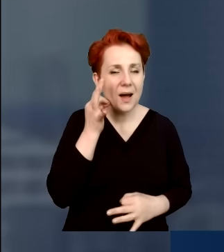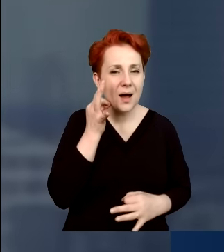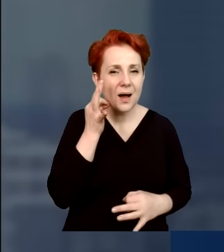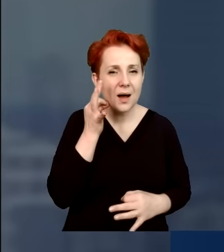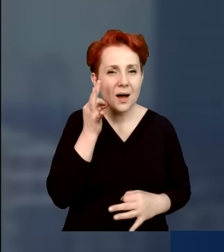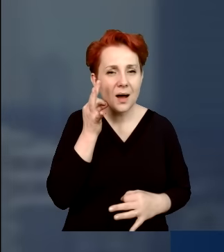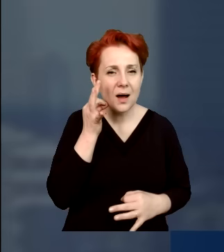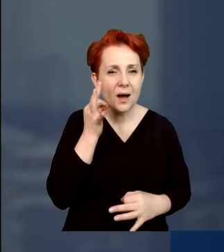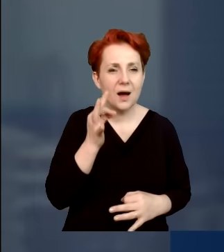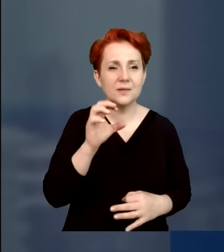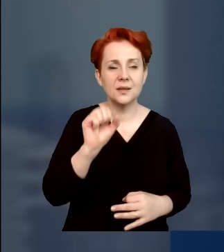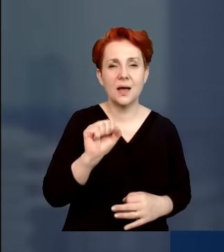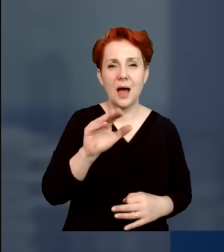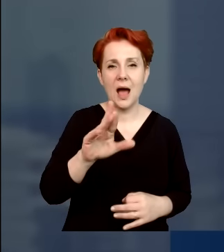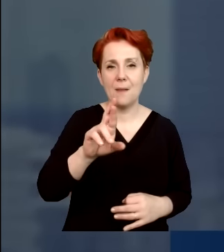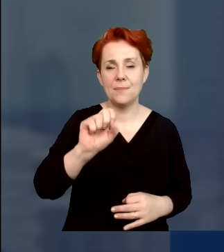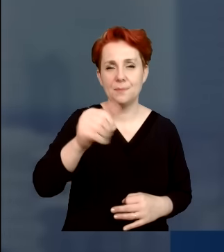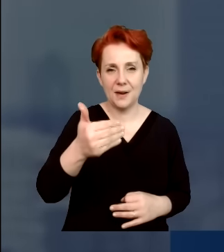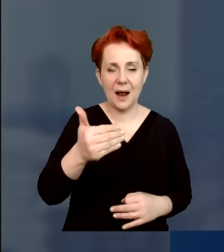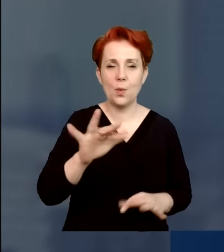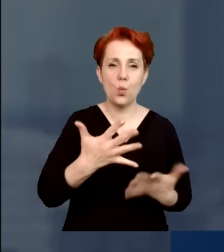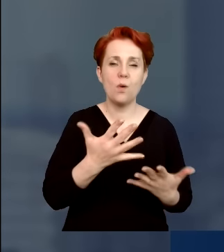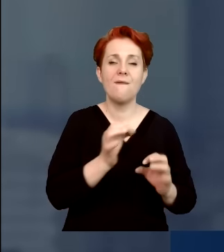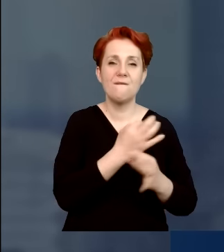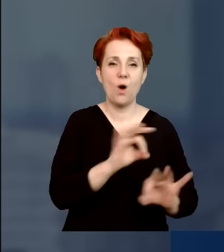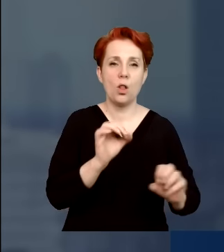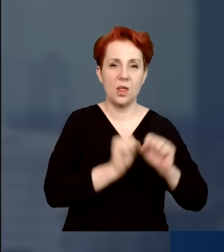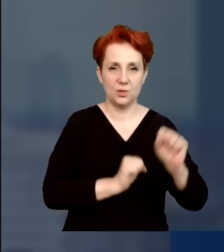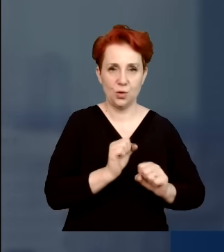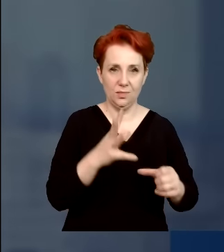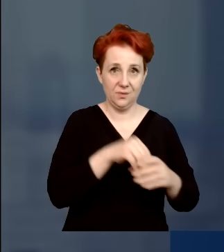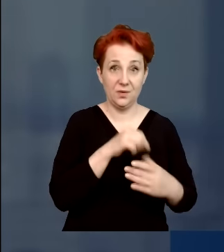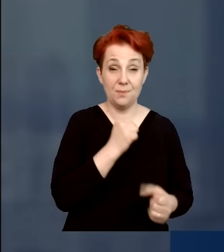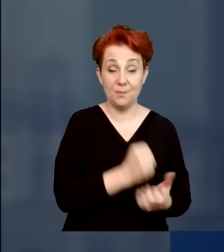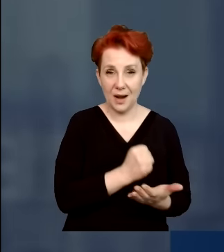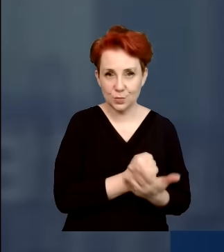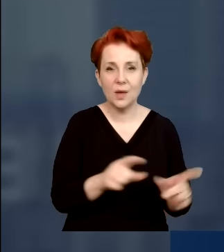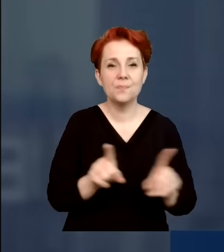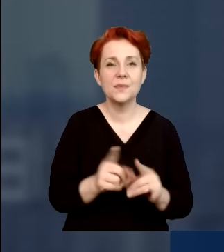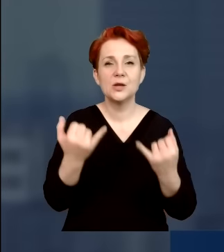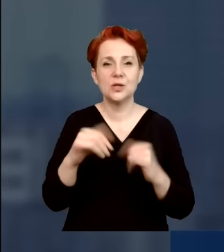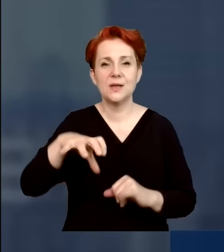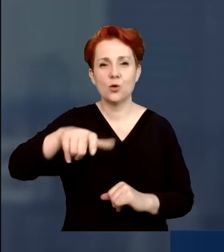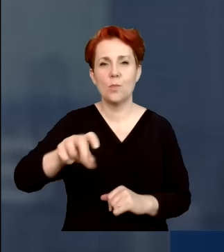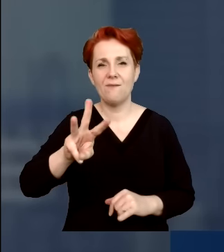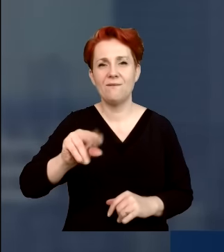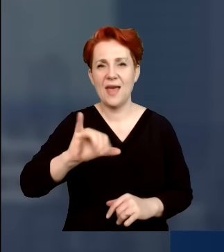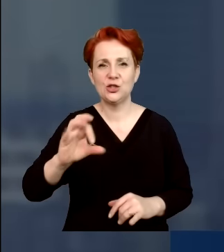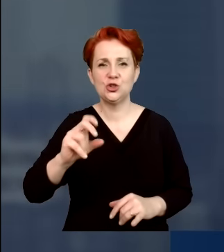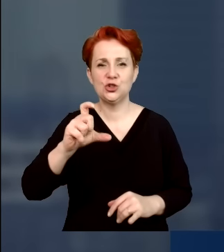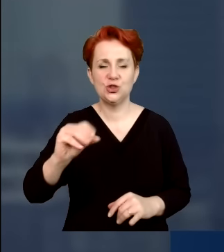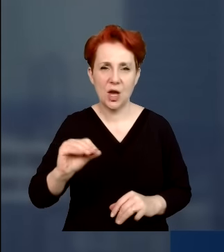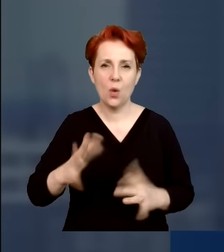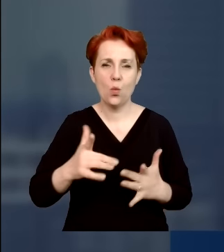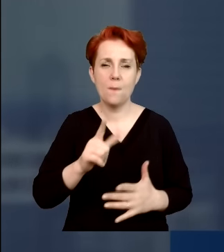Sądy. Koleżanki zresztą. I ta pani, która też uczestniczyła w tak zwanej grupie Wejście, tak. Czyli Wejście do Polskiej Agencji